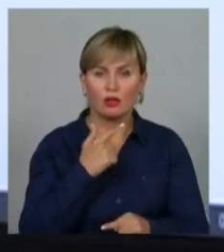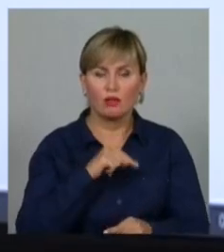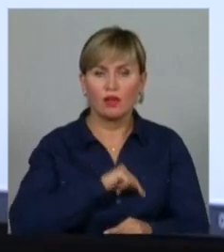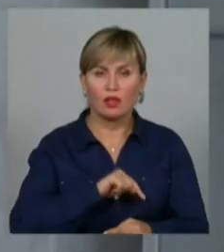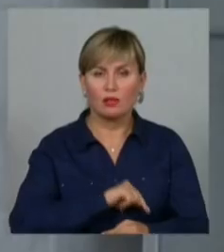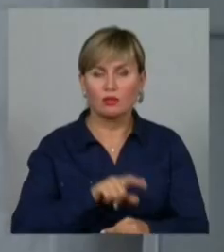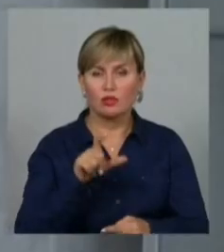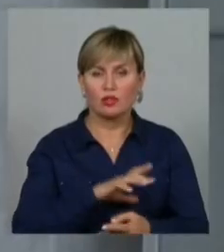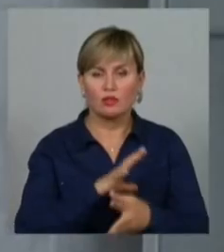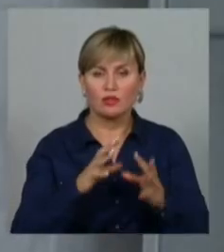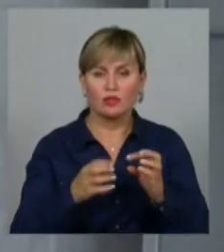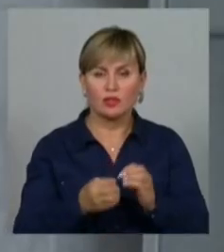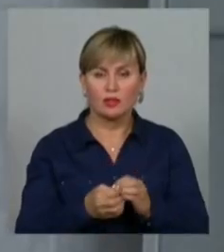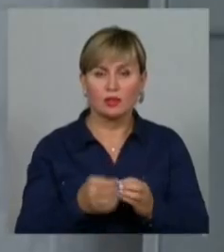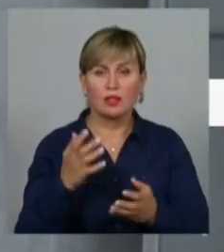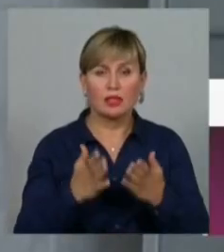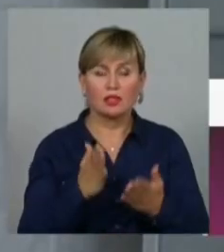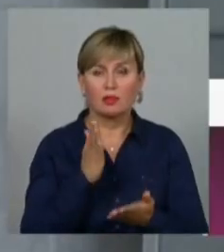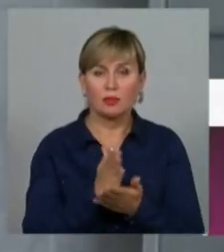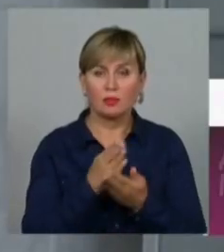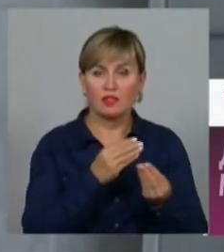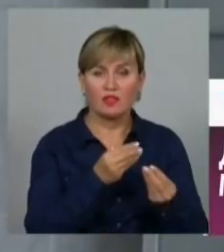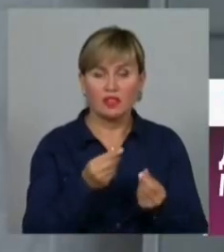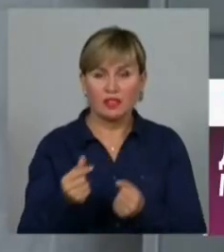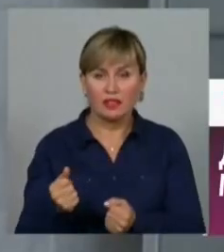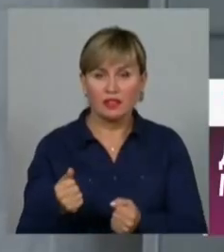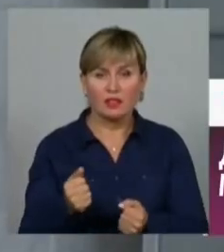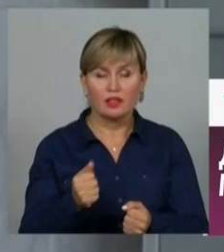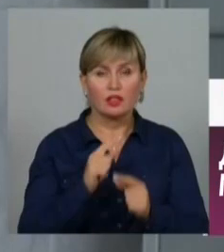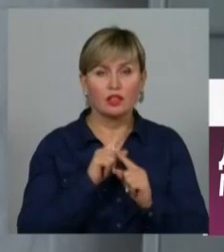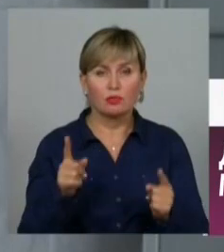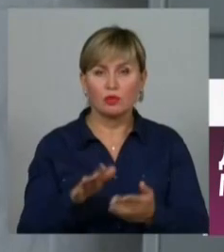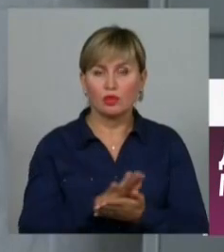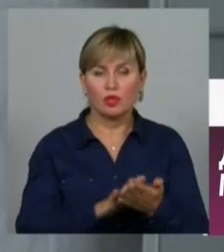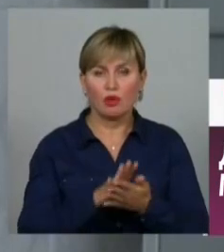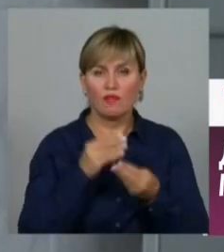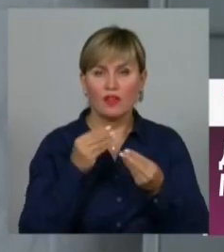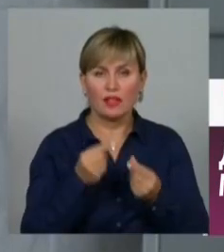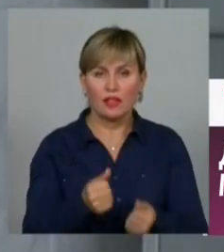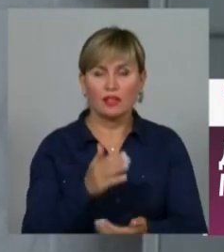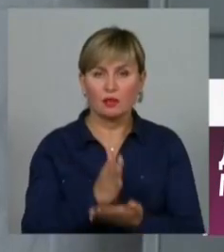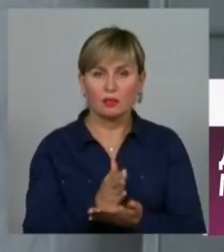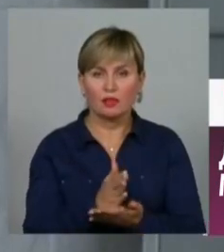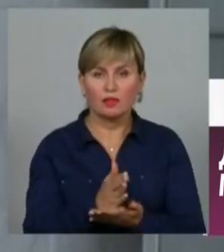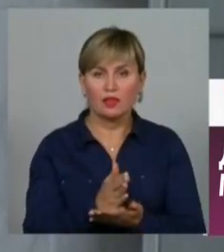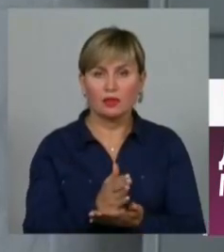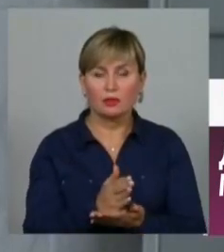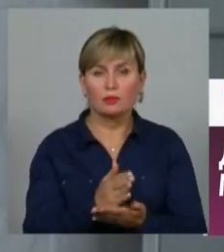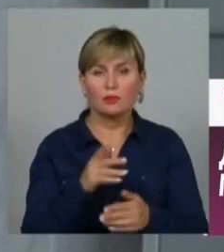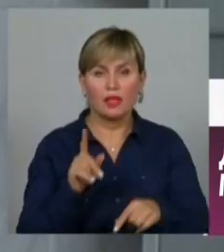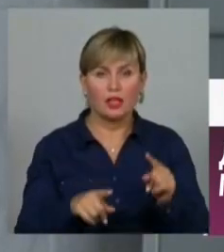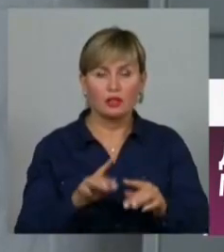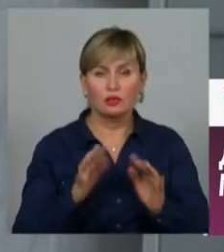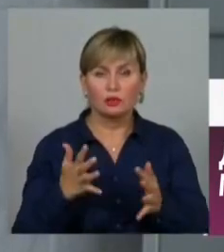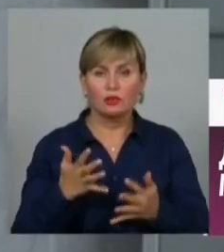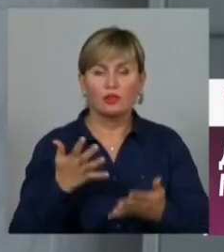человека в целом. Прежде всего, если прямое влияние, я опять повторюсь, не будет никакого влияния прямого, кроме, конечно, редких случаев,